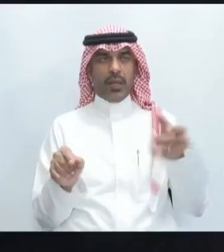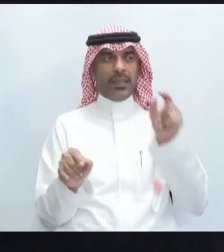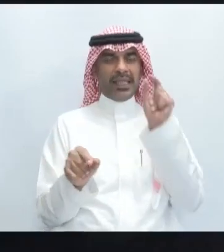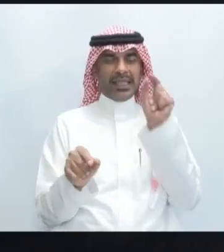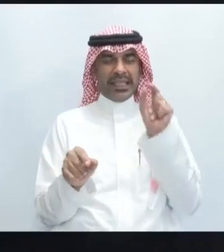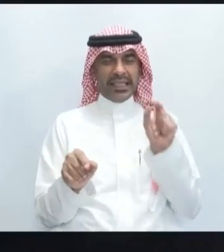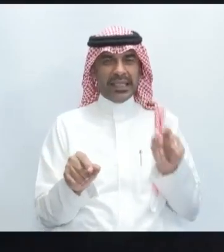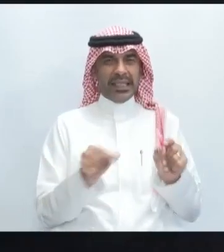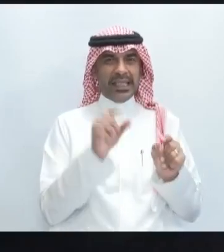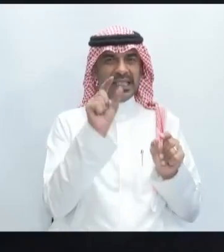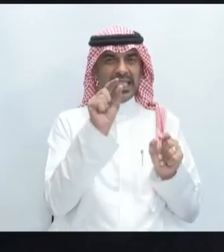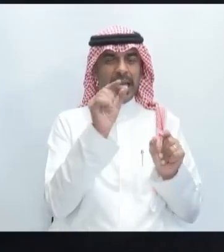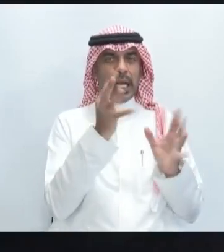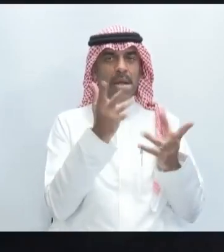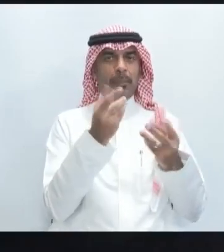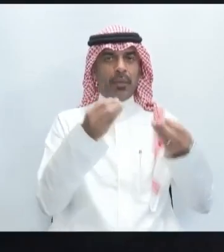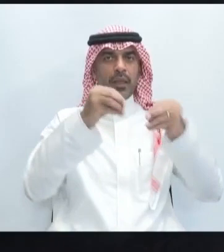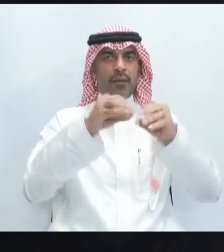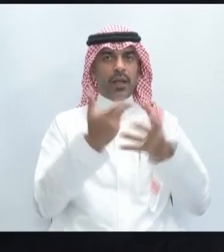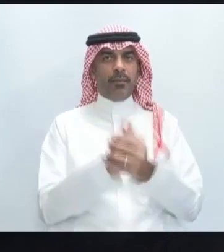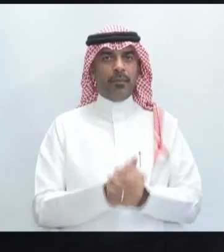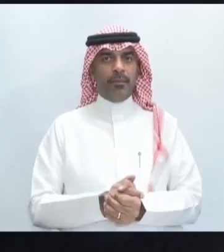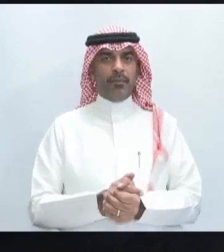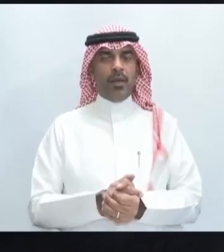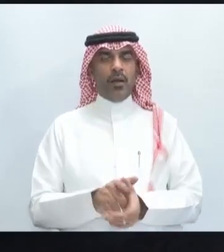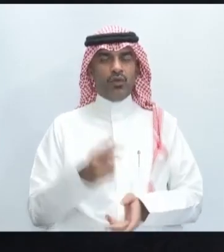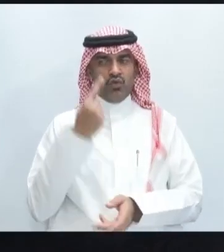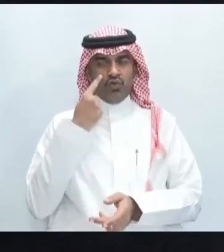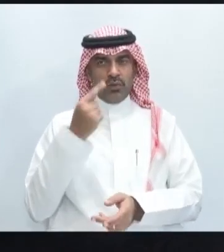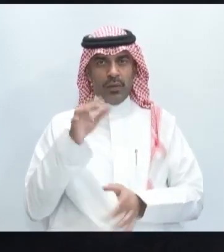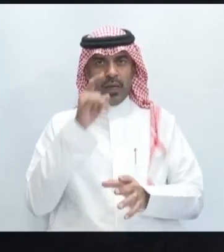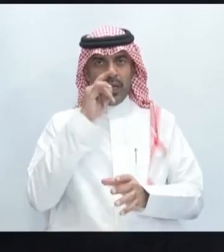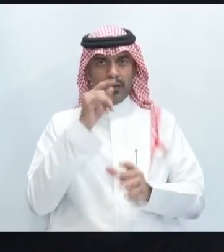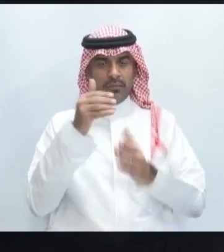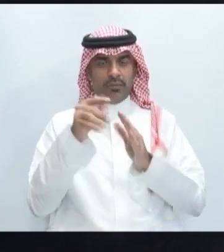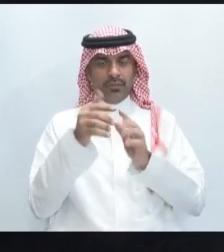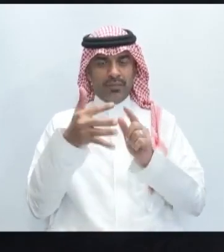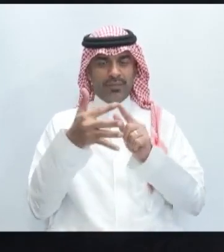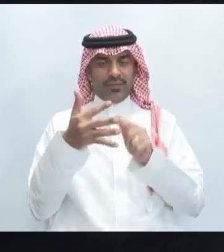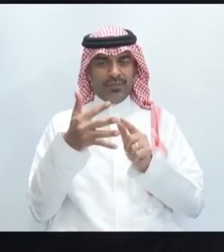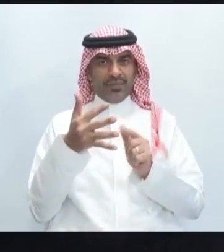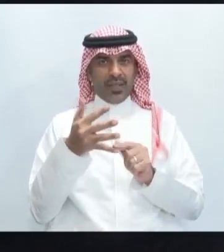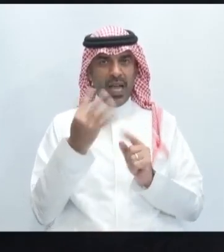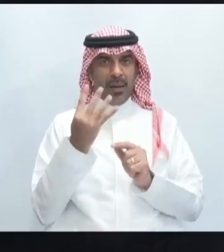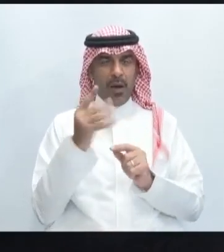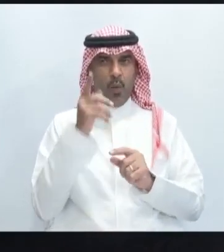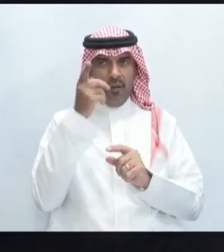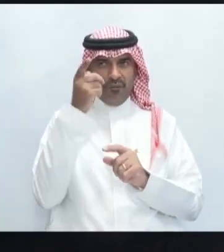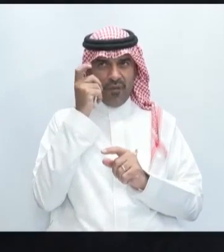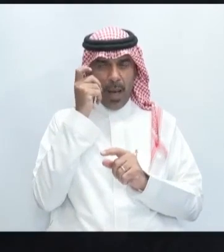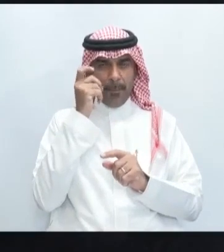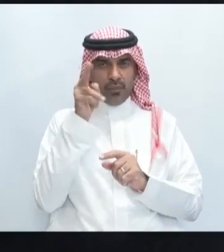للاجابه على هذا السؤال ماذا احتاج احتاج ان اطبق الخطوات الاربع الخطوه الاولى ان افهم السؤال